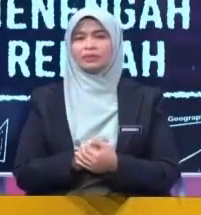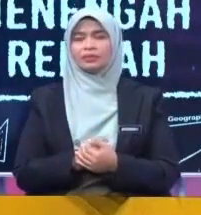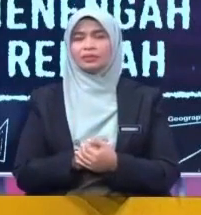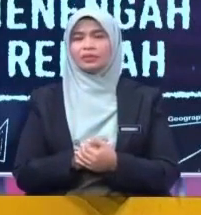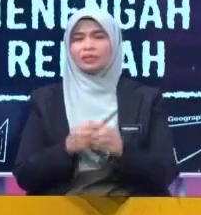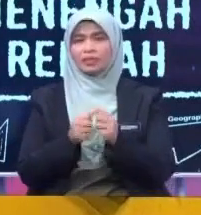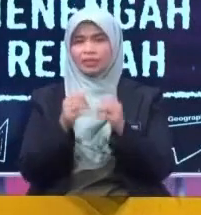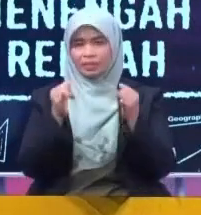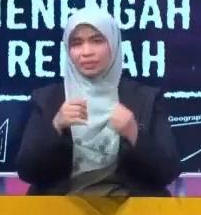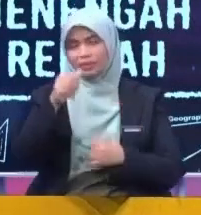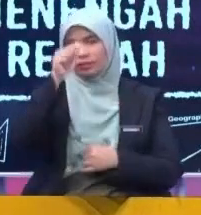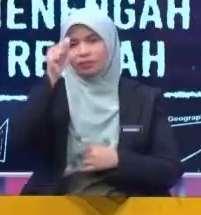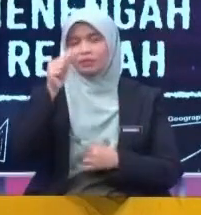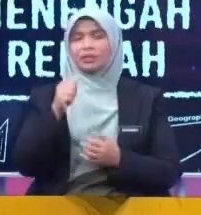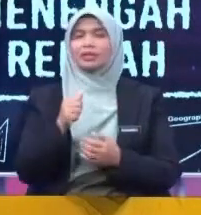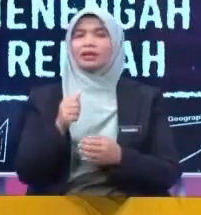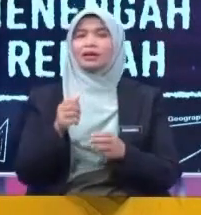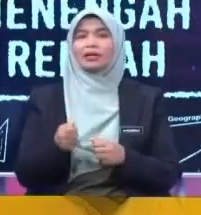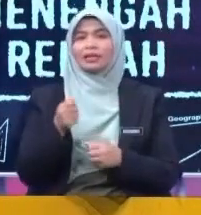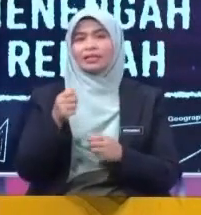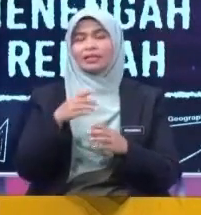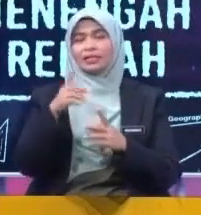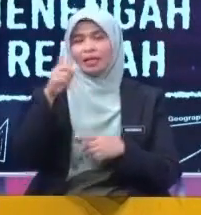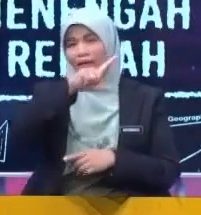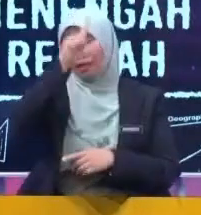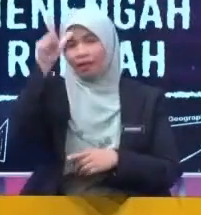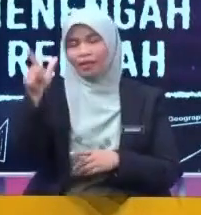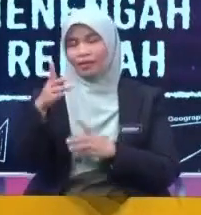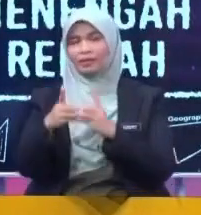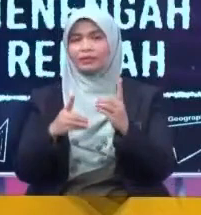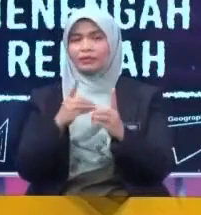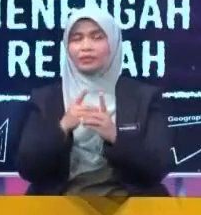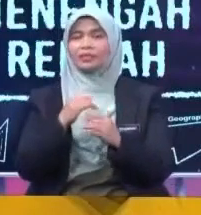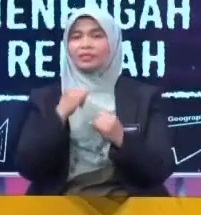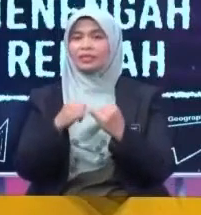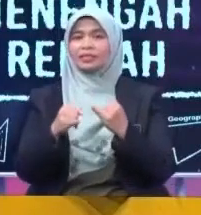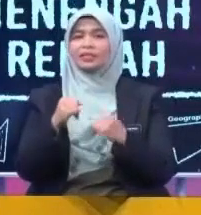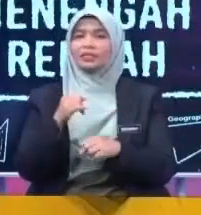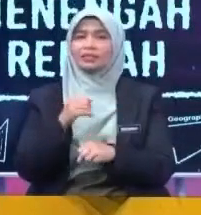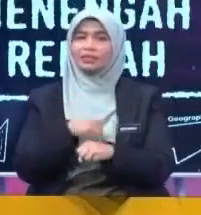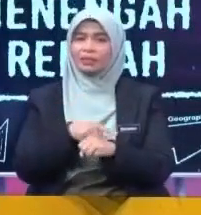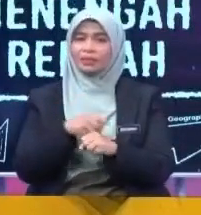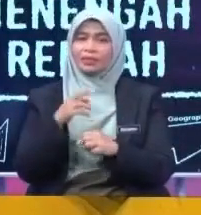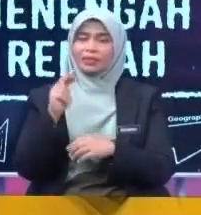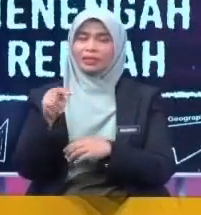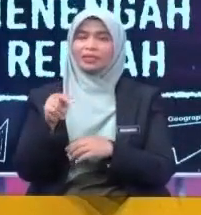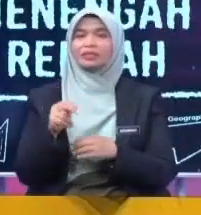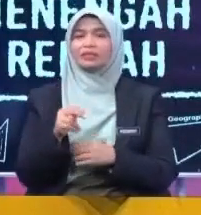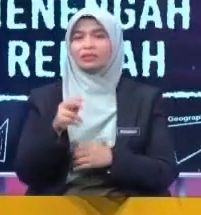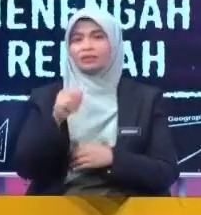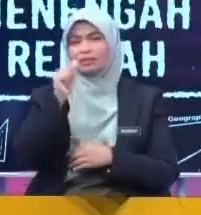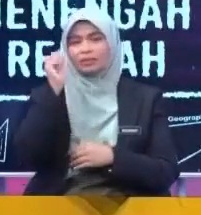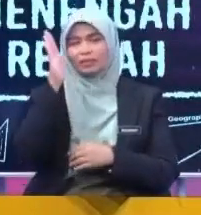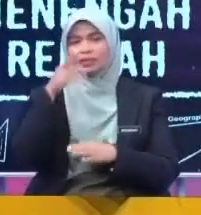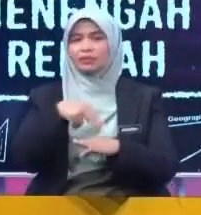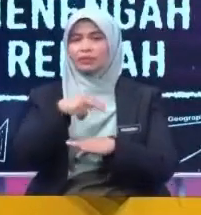dengan izin Allah SWT, Allah angkat ke langit kan, ke langit dunia. Dan di akhir zaman nanti Allah akan turunkan semula untuk menyelamatkan umat